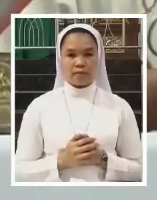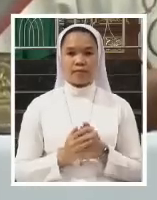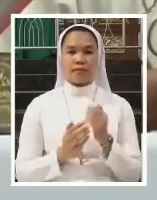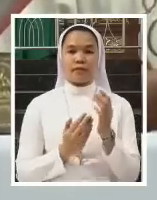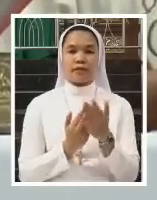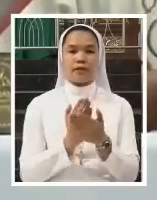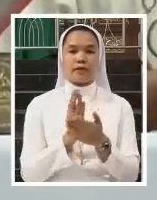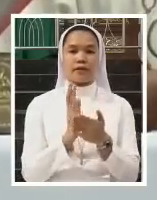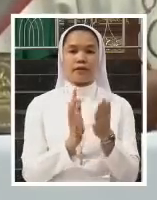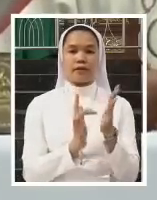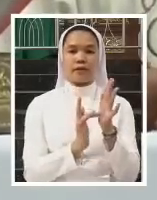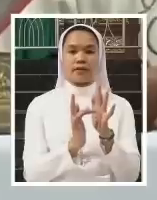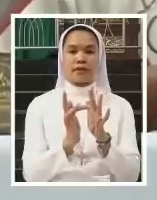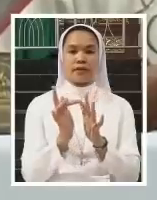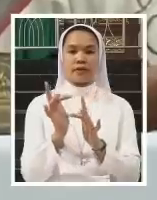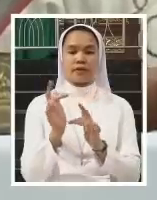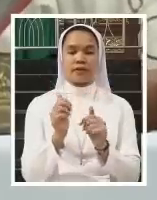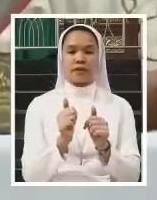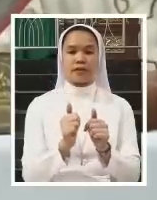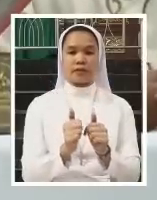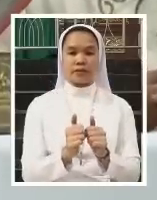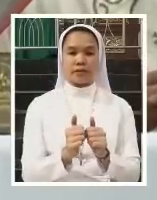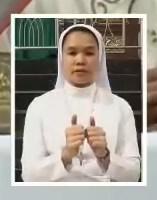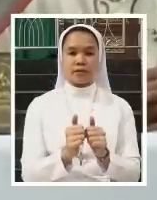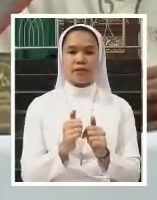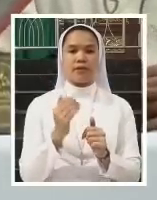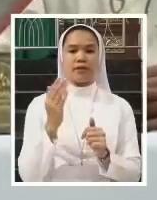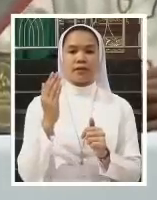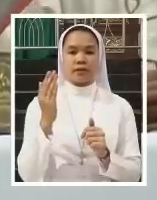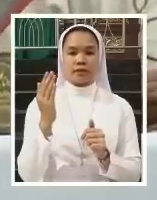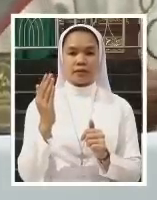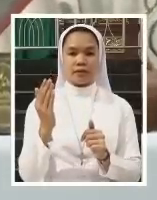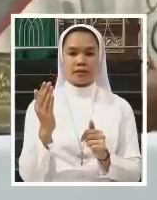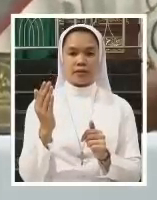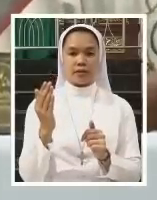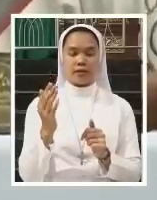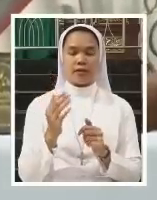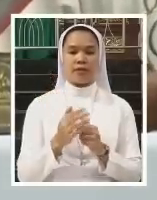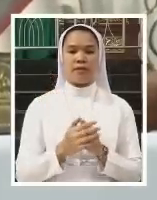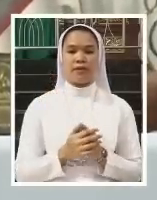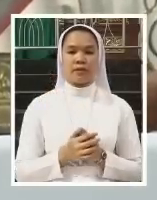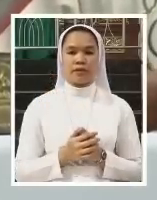Huli sa iya sin kay baniya sin sa